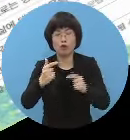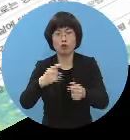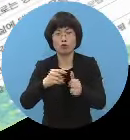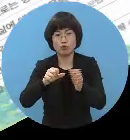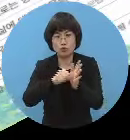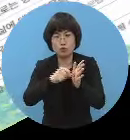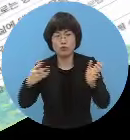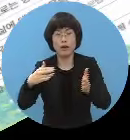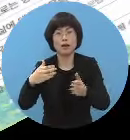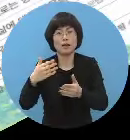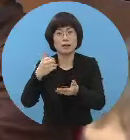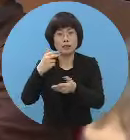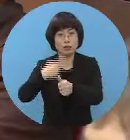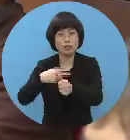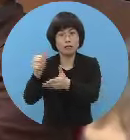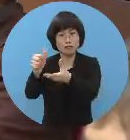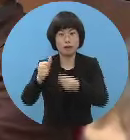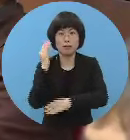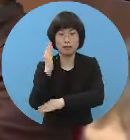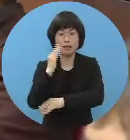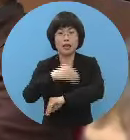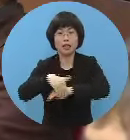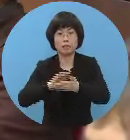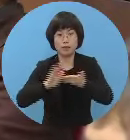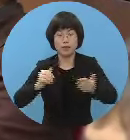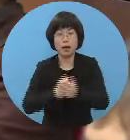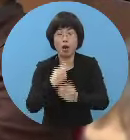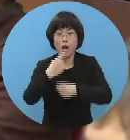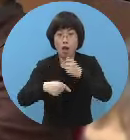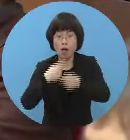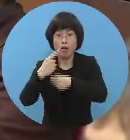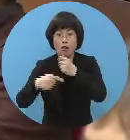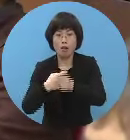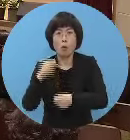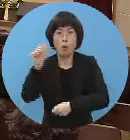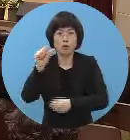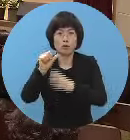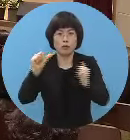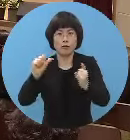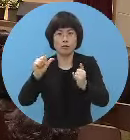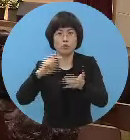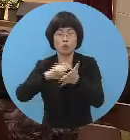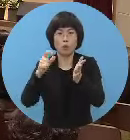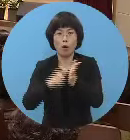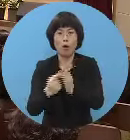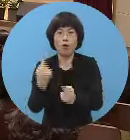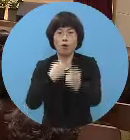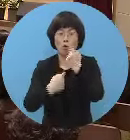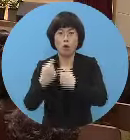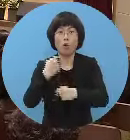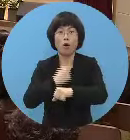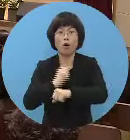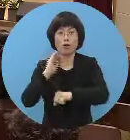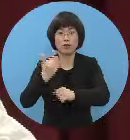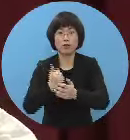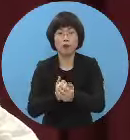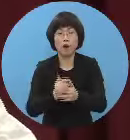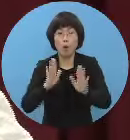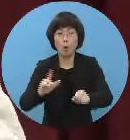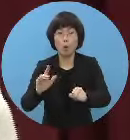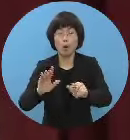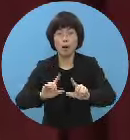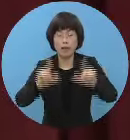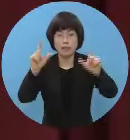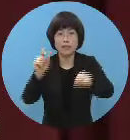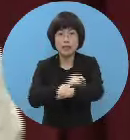다채로운 강의가 진행됩니다. 전남 도립도서관의 인문학 특강은 매년 5천여 명의 도민들이 함께하고 있습니다. 특히